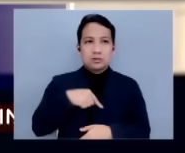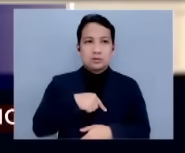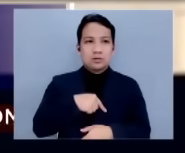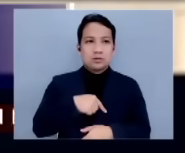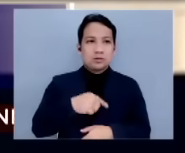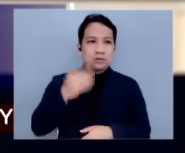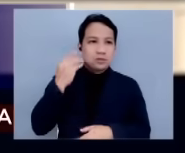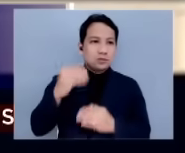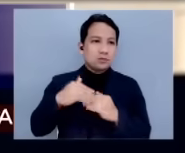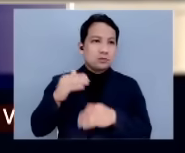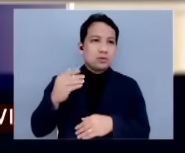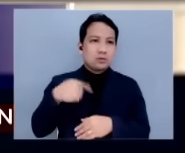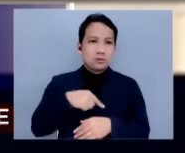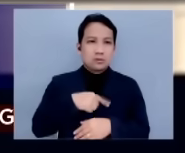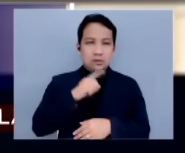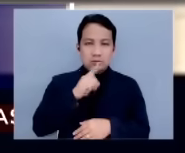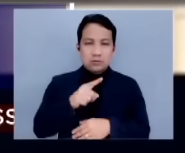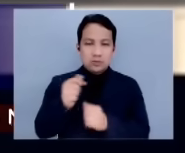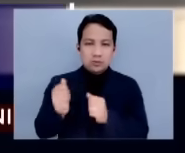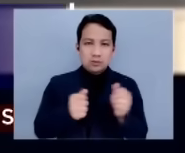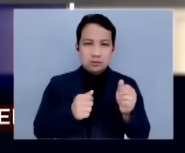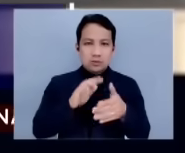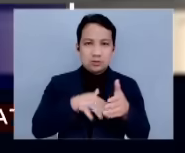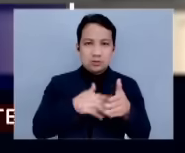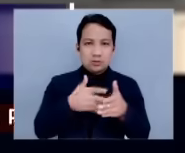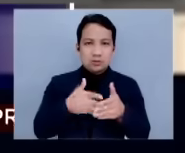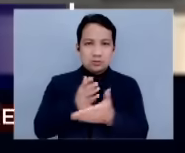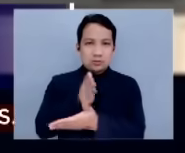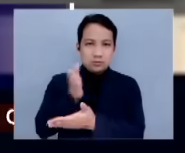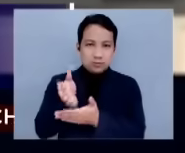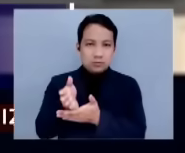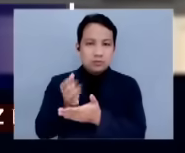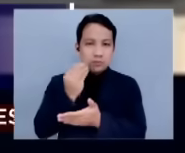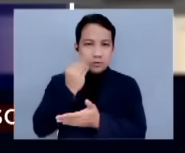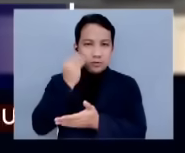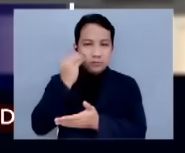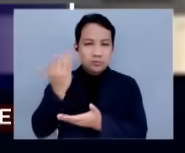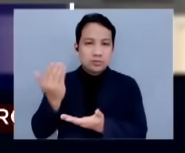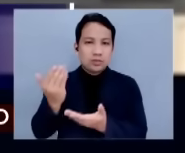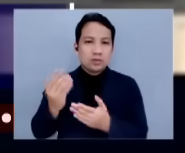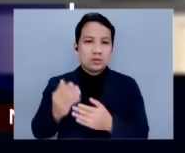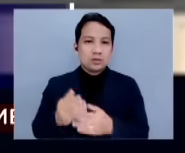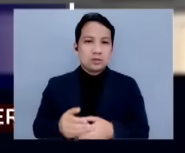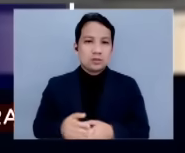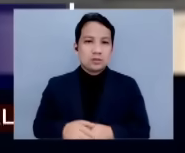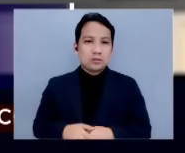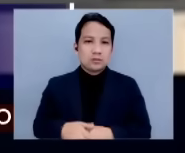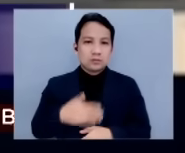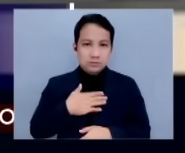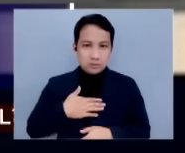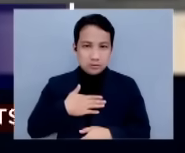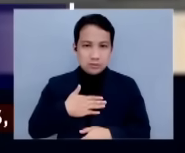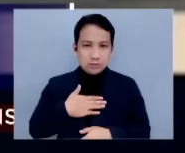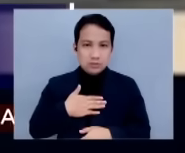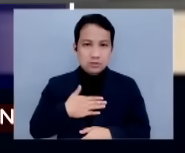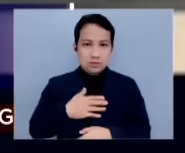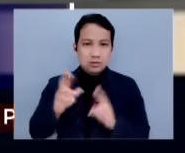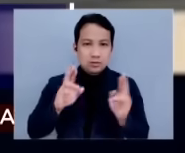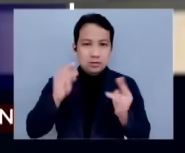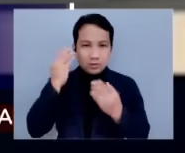nag-gumagawa rin kami ng mga arrangement para makapunta na kayo, makauwi na muna kayo. Kaya't patuloy ang